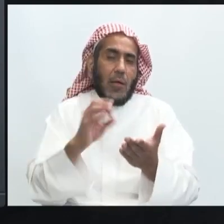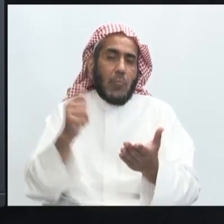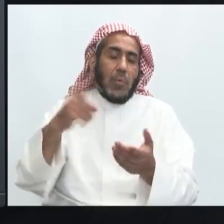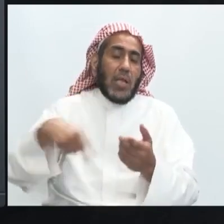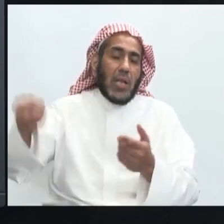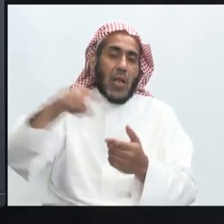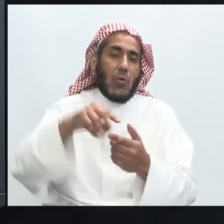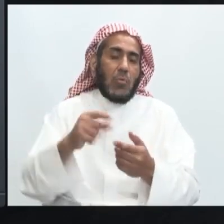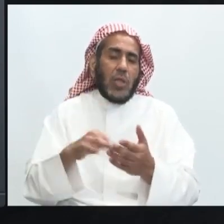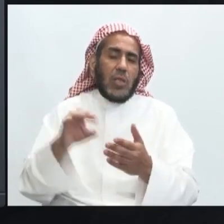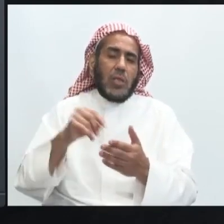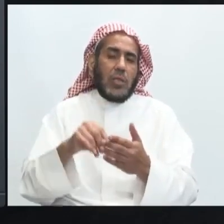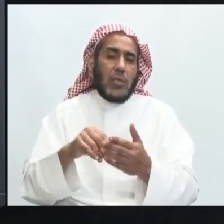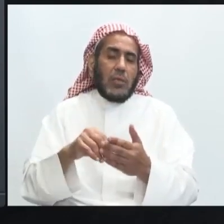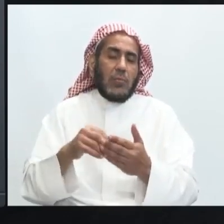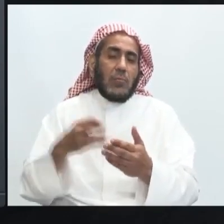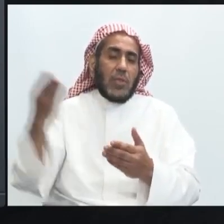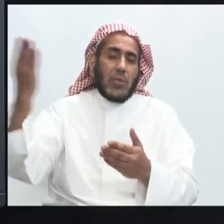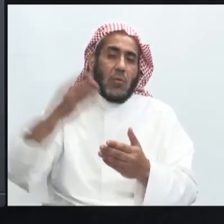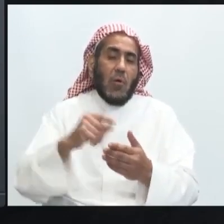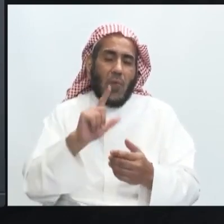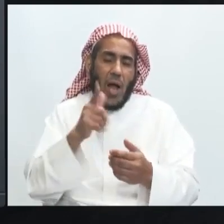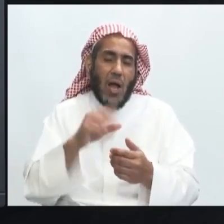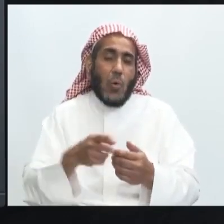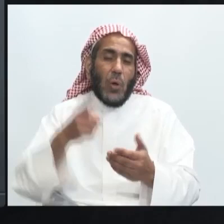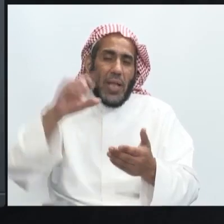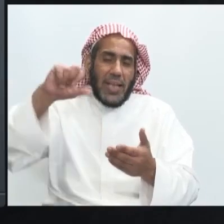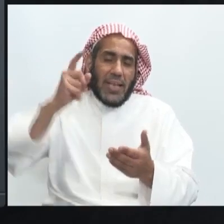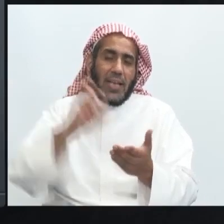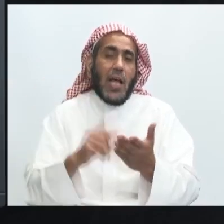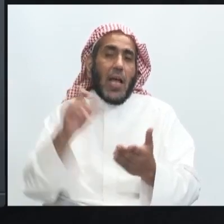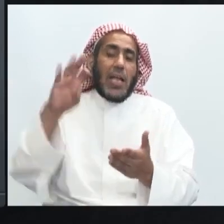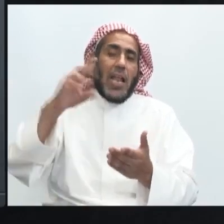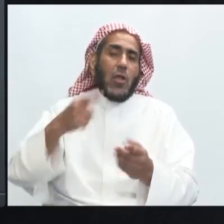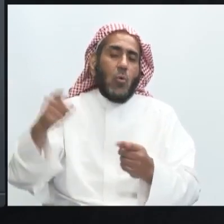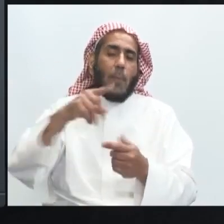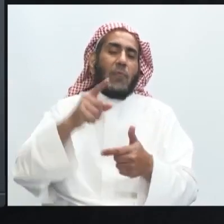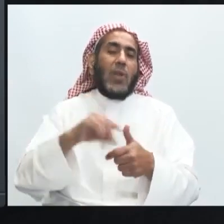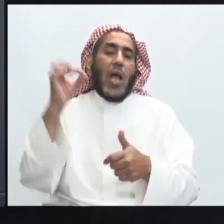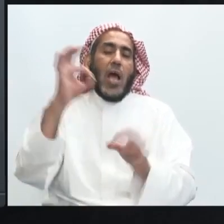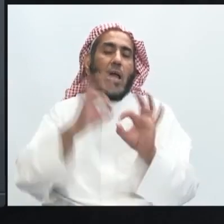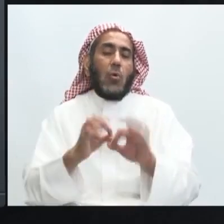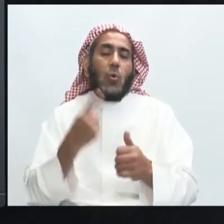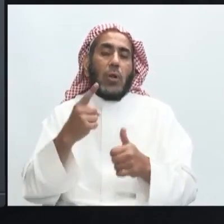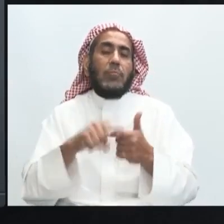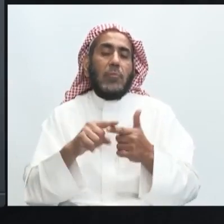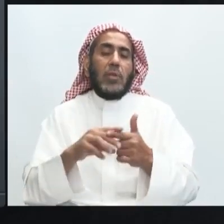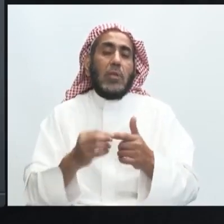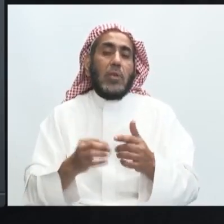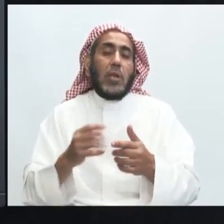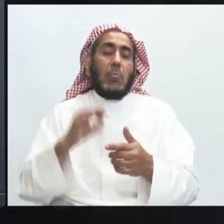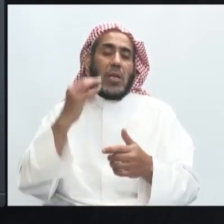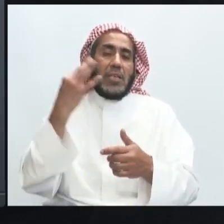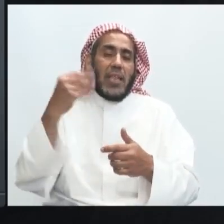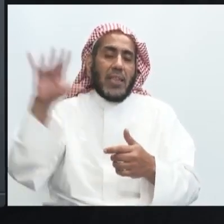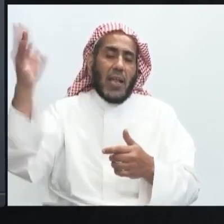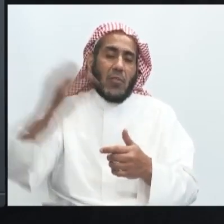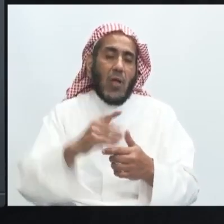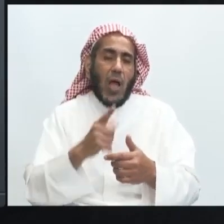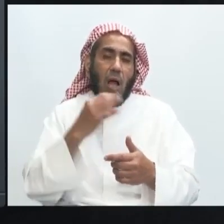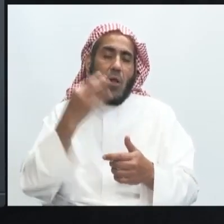اذ جاء المرسلين ارسلنا اليهم اثنين فقالوا انا اليكم ارسلون في الايه الاولى اثنين ثم لما جاء الثالث